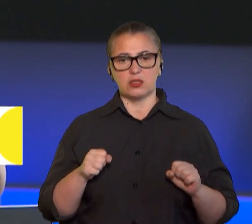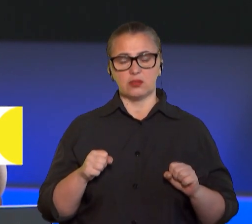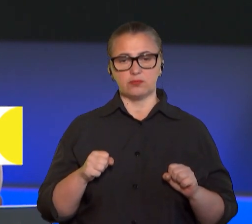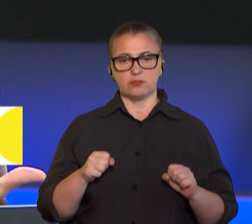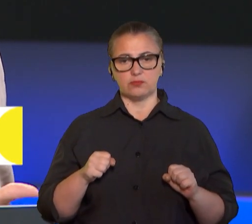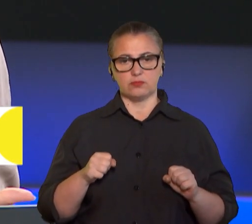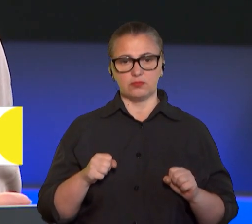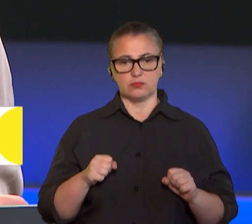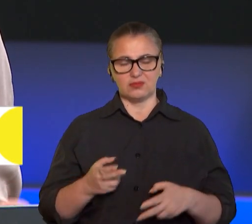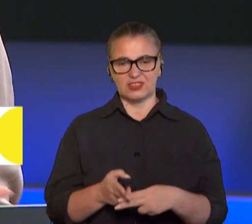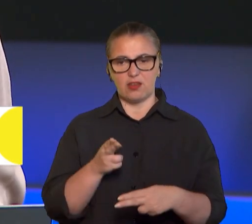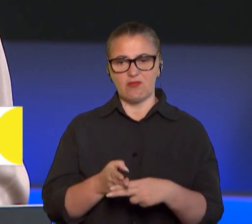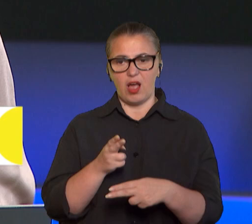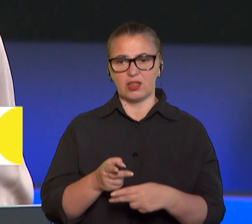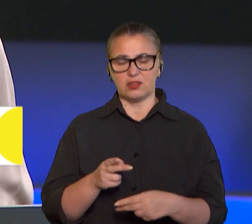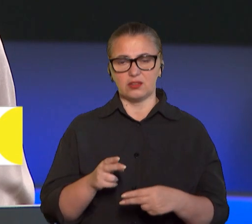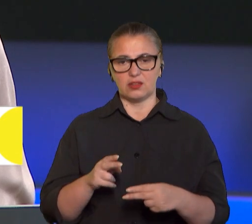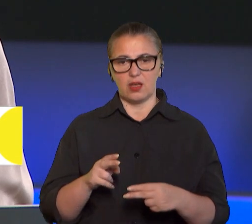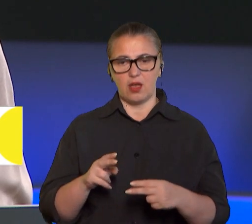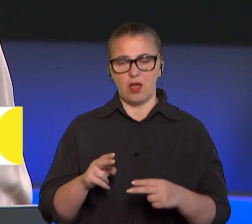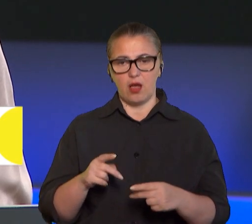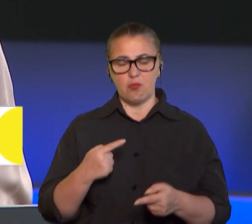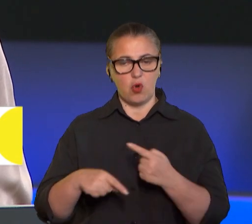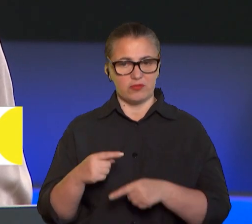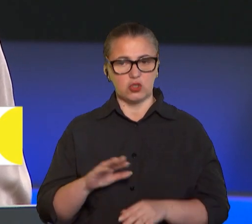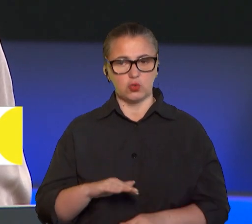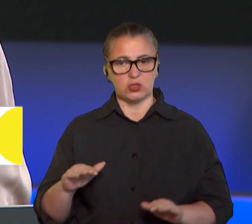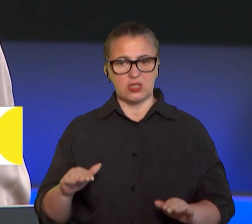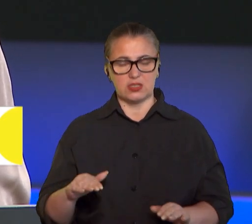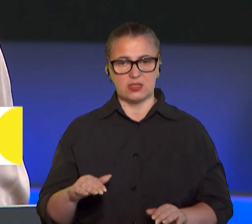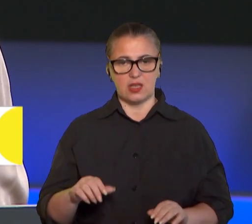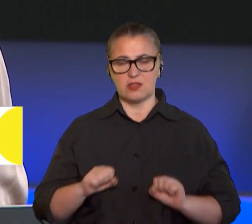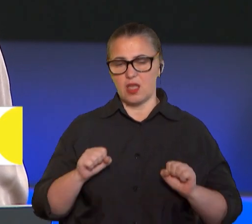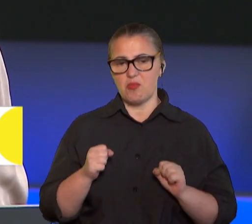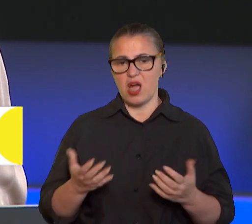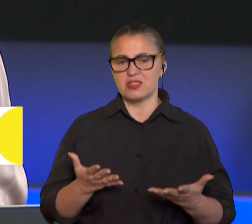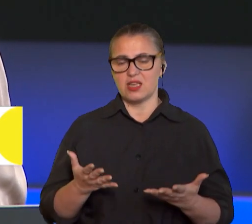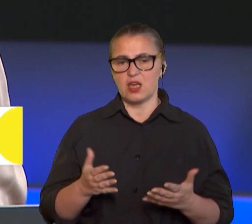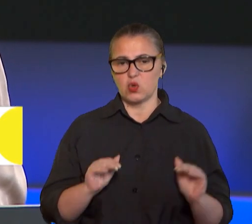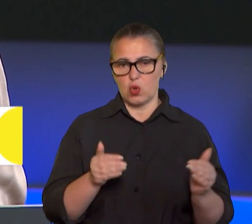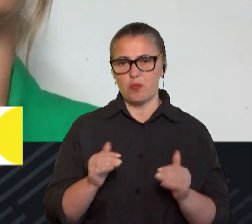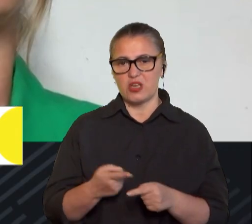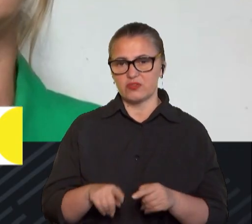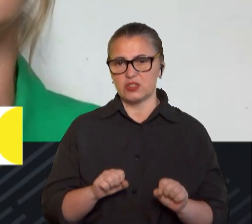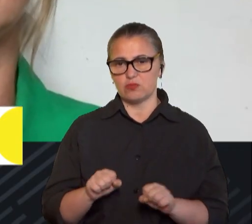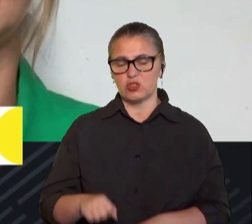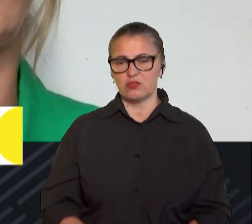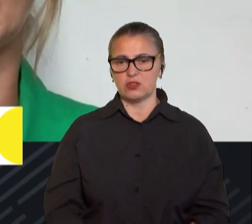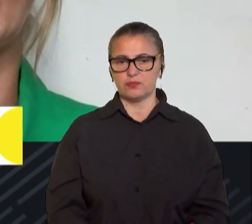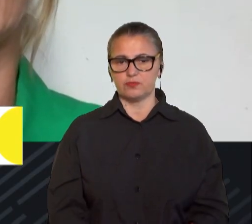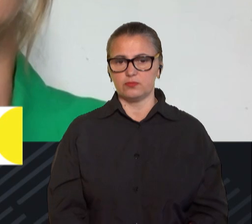ну, якби завадити повернути дітей, намагаються, власне, якимось чином обмежувати ці можливості?